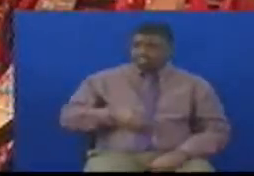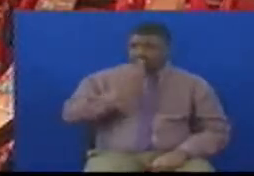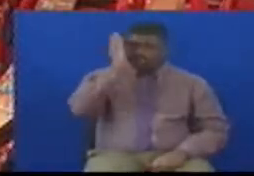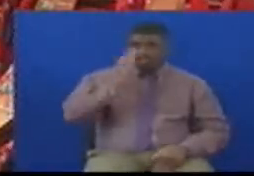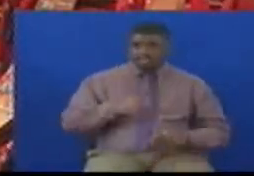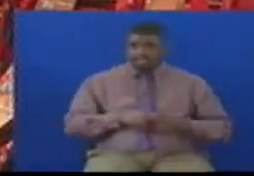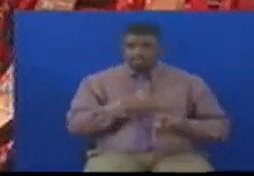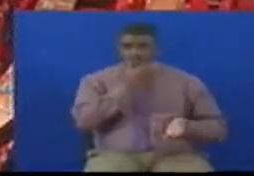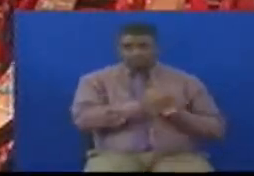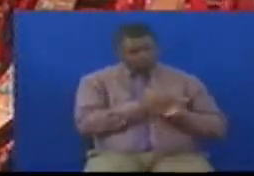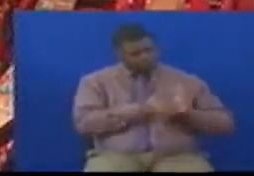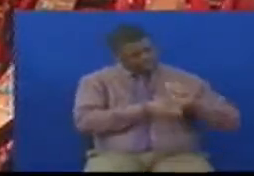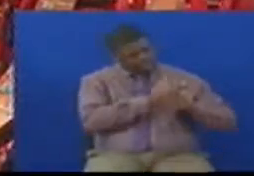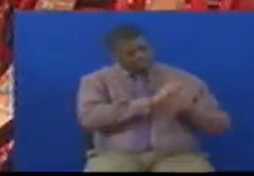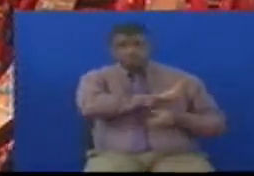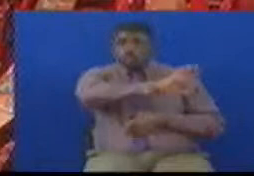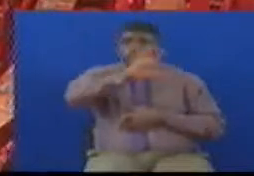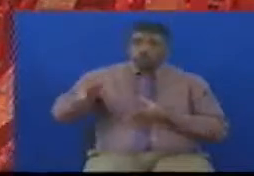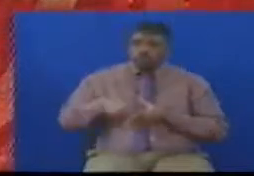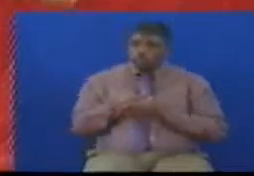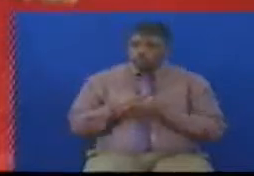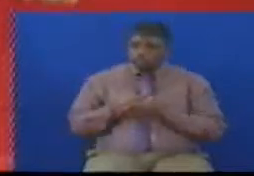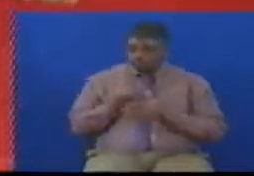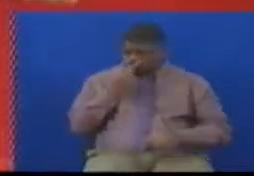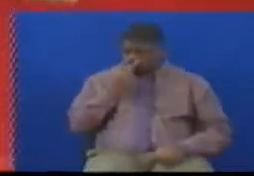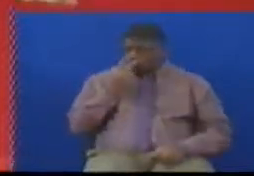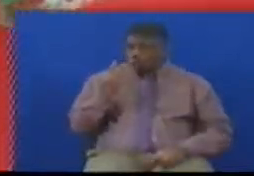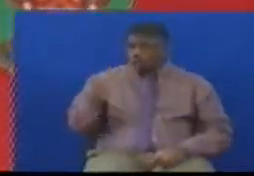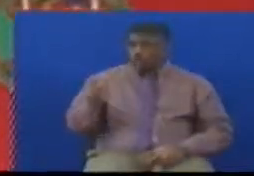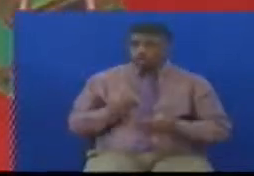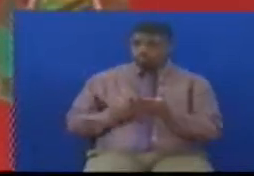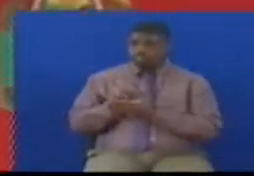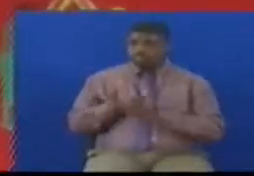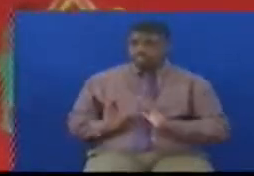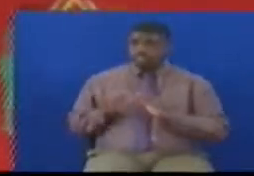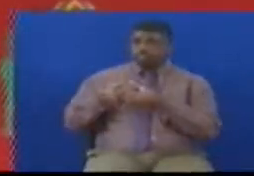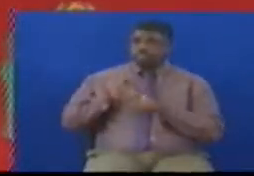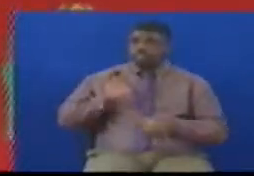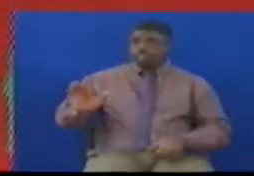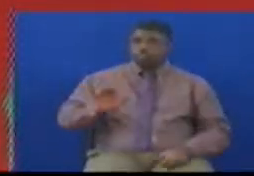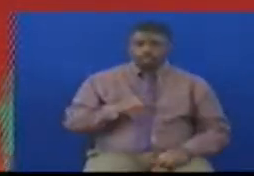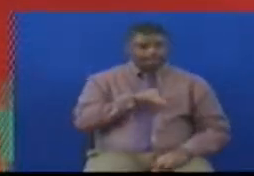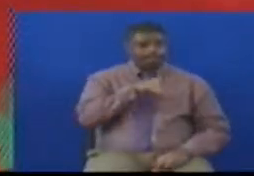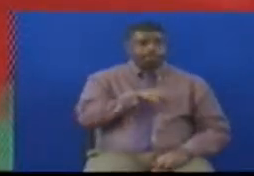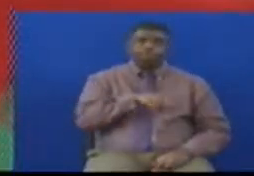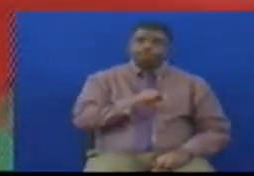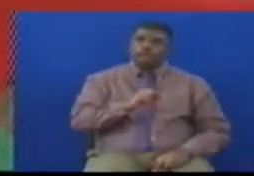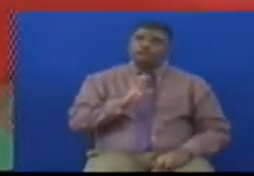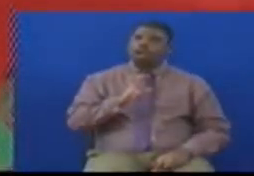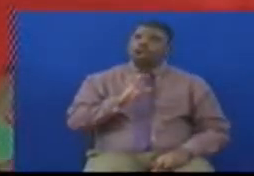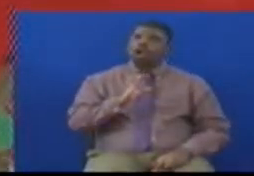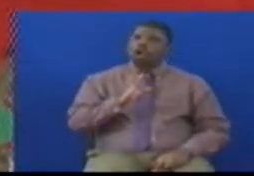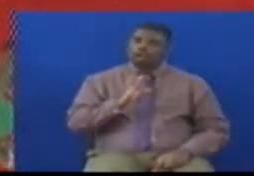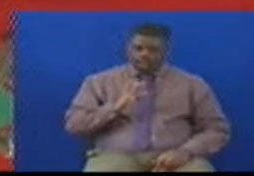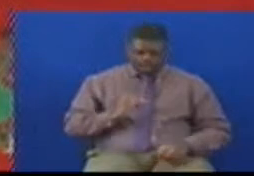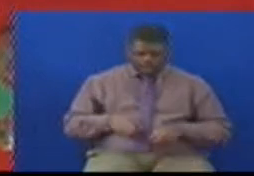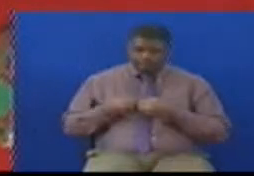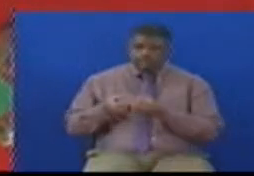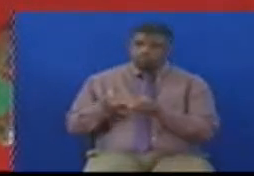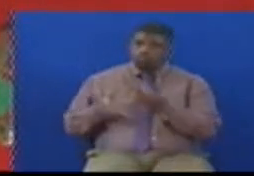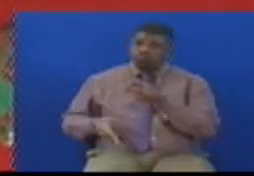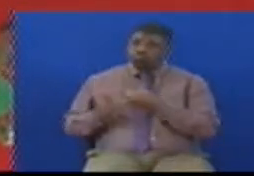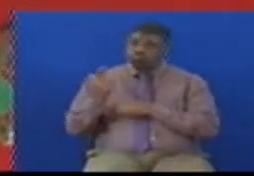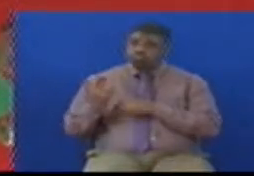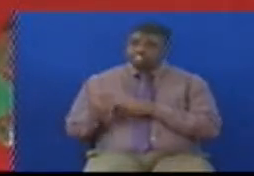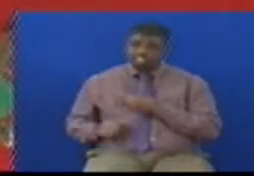kuhakikisha kwamba matatizo yote haya ambayo tumeyabaini kupitia kamati yako ya PAC yaweze kupatiwa ufumbuzi. Eneo lingine